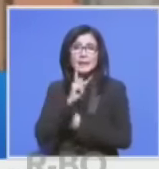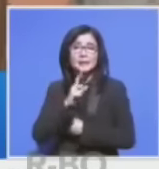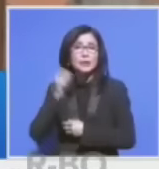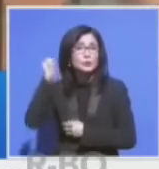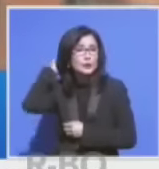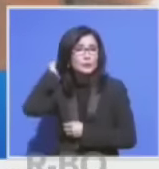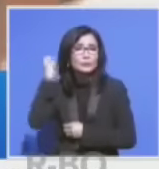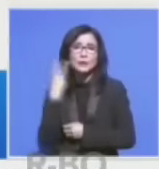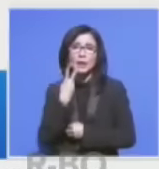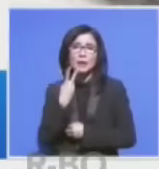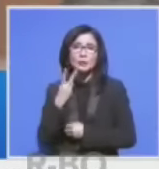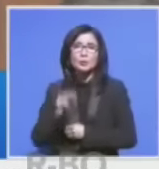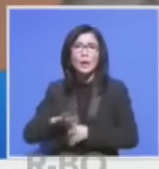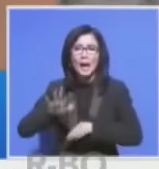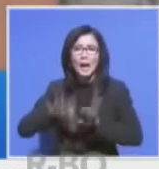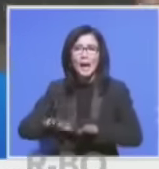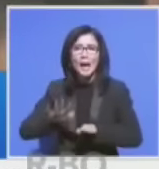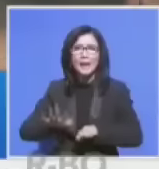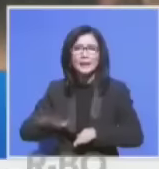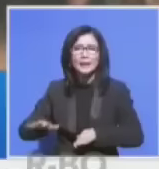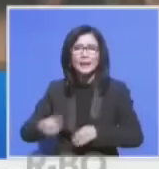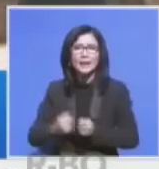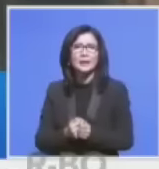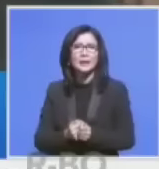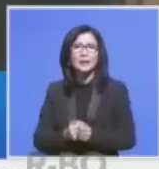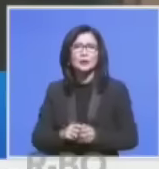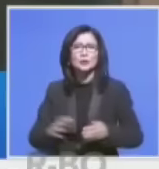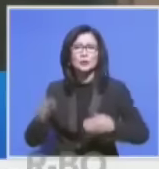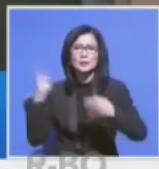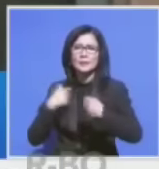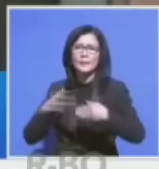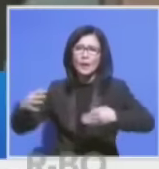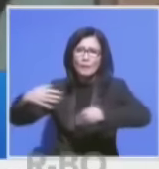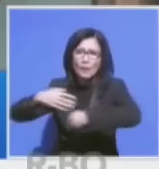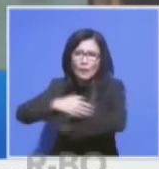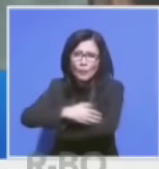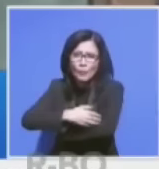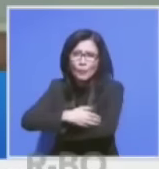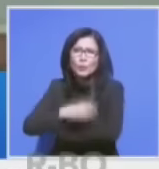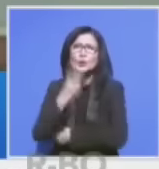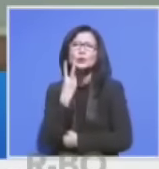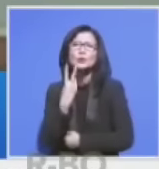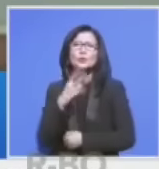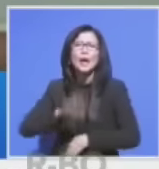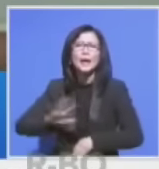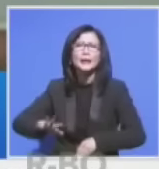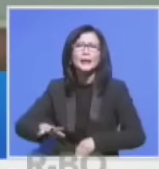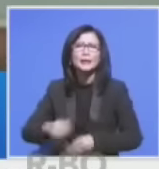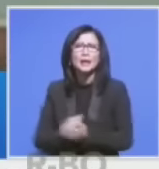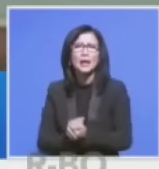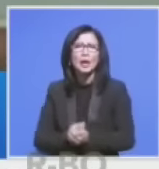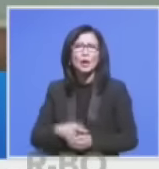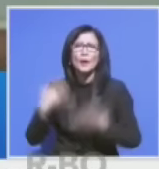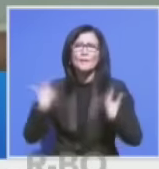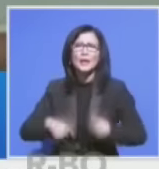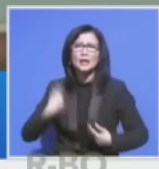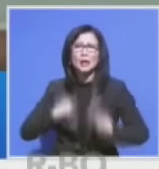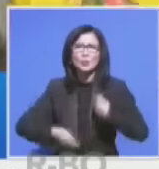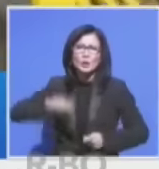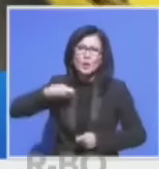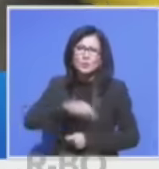rumahnya. Ya, Emma ditemukan bersimbah darah sambil memeluk kedua anaknya Nova dan Tiara. Di tubuh ketiganya penuh luka